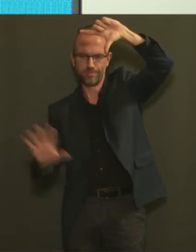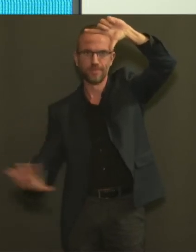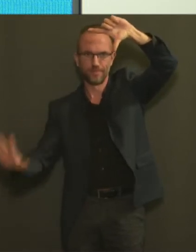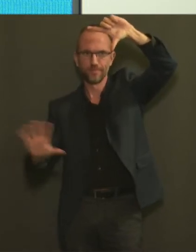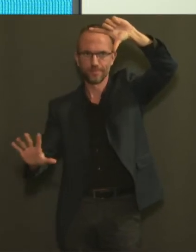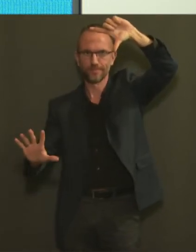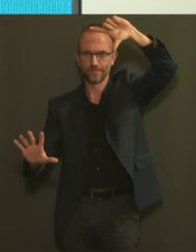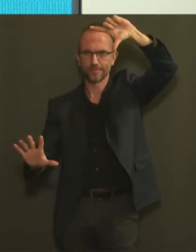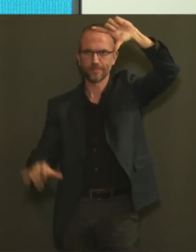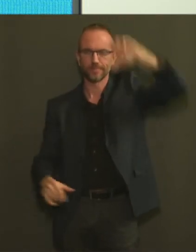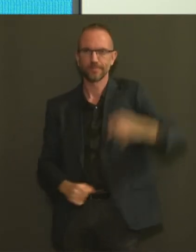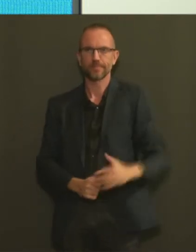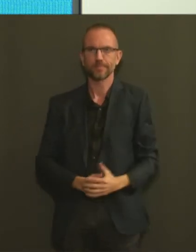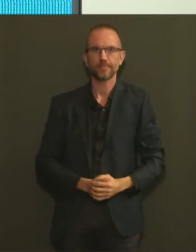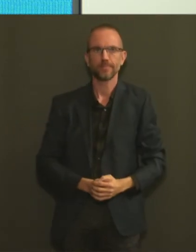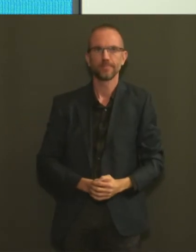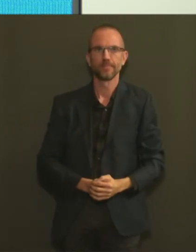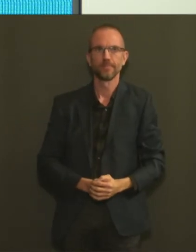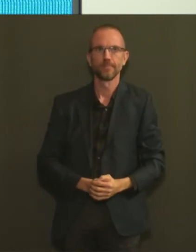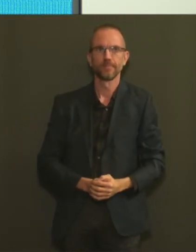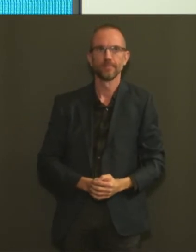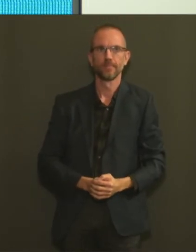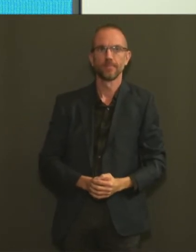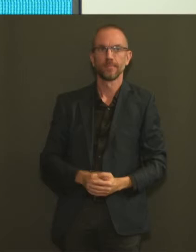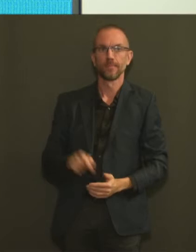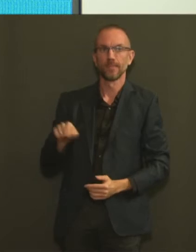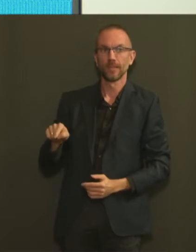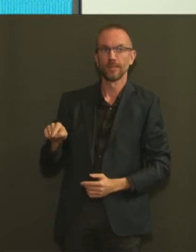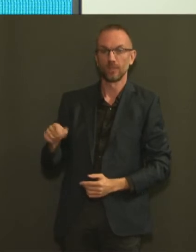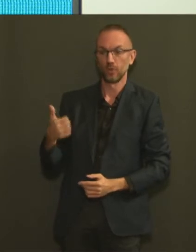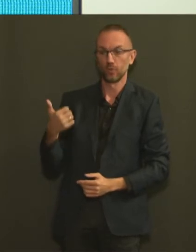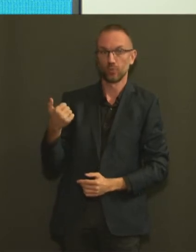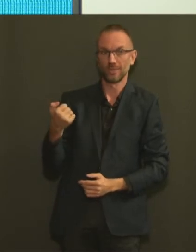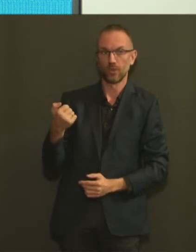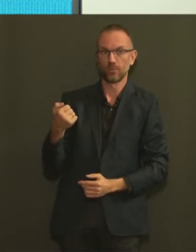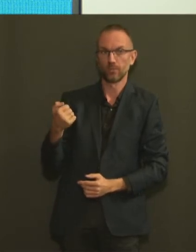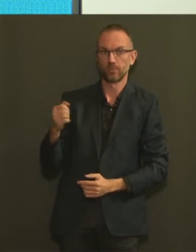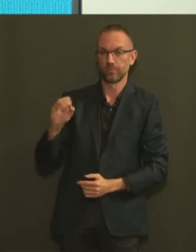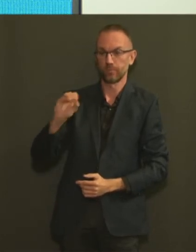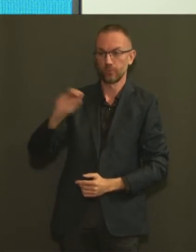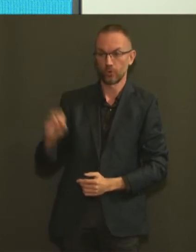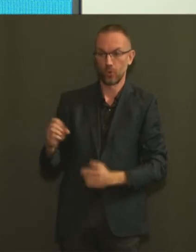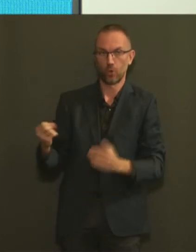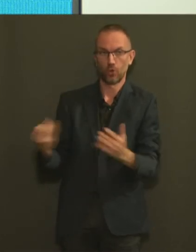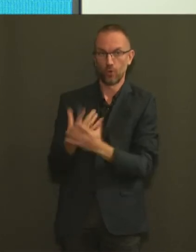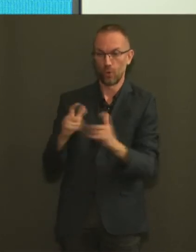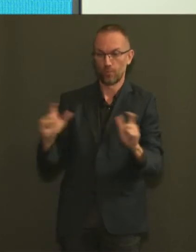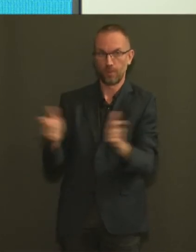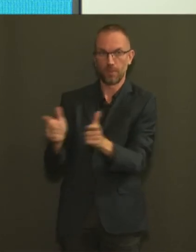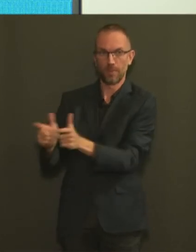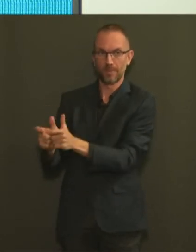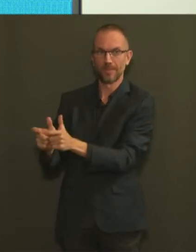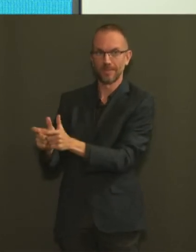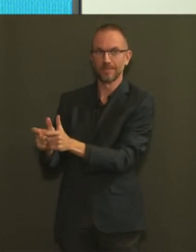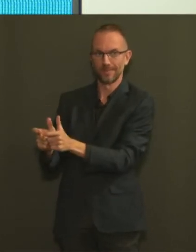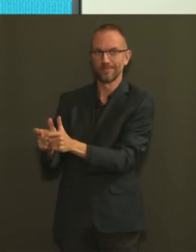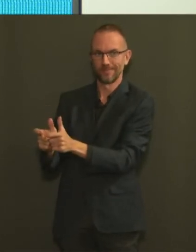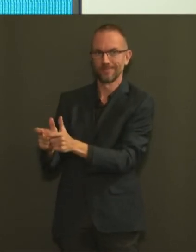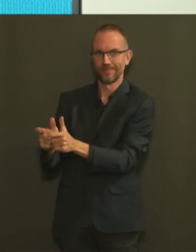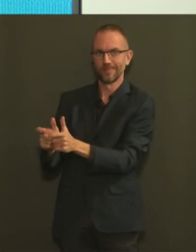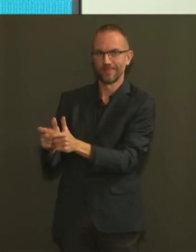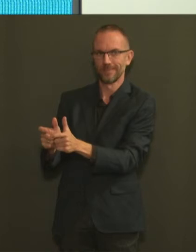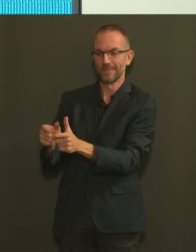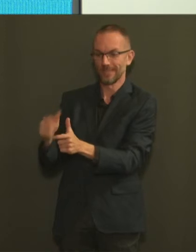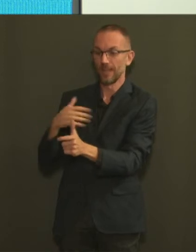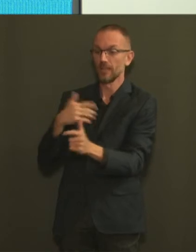forment actuellement de l'ordre de 60% des nouvelles infections cette variante n'est pas limitée à la grande bretagne